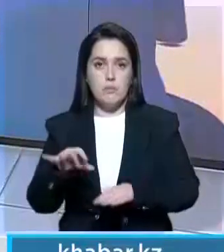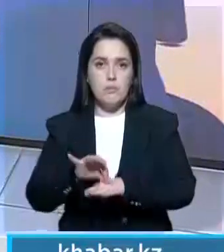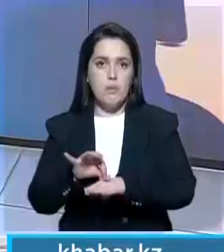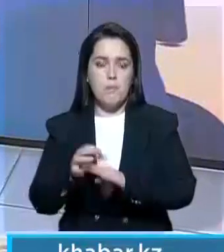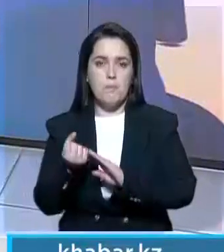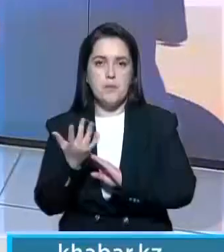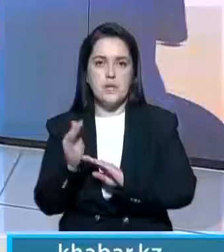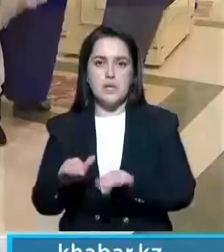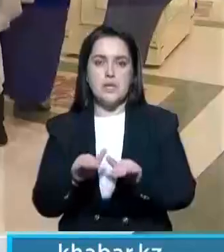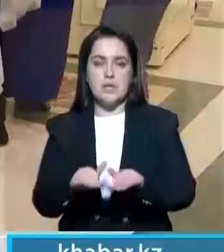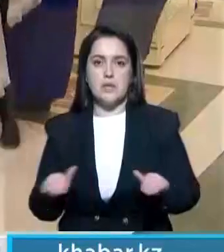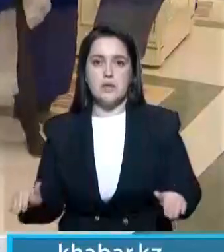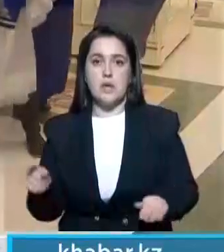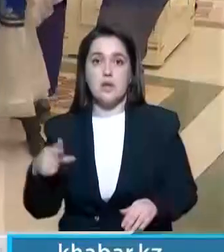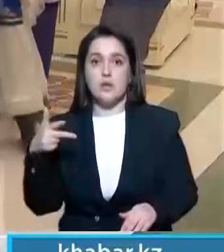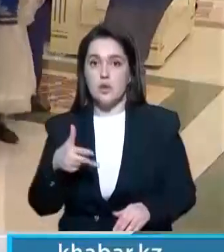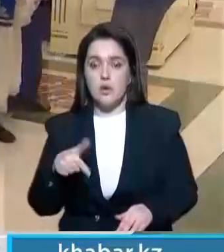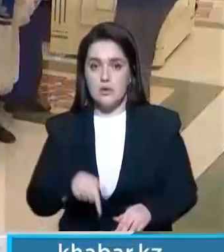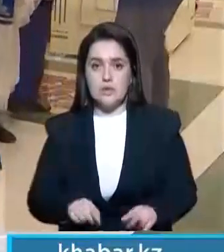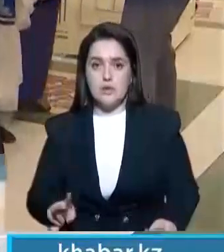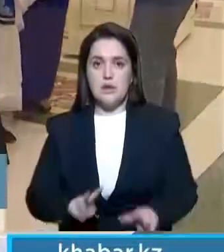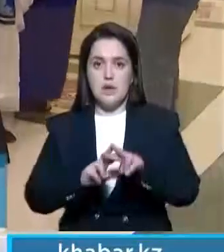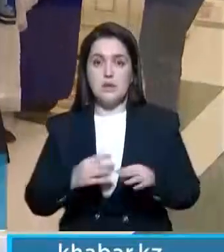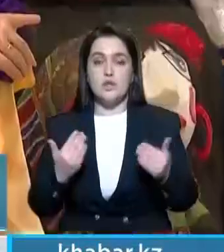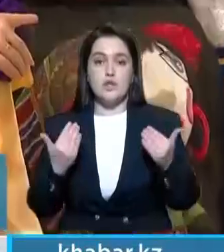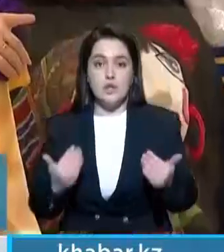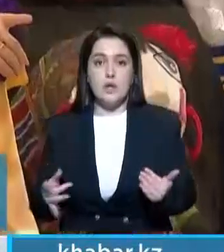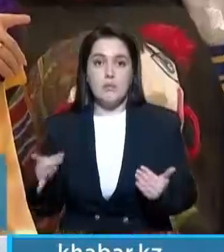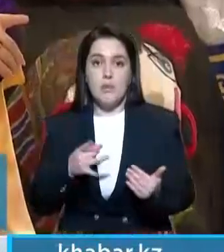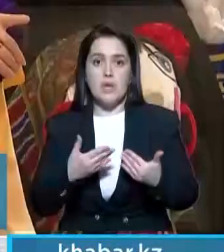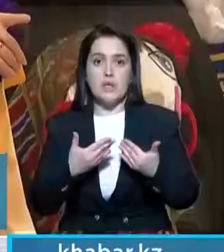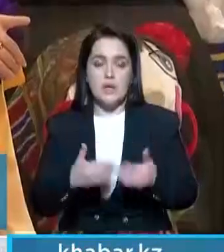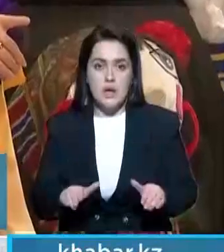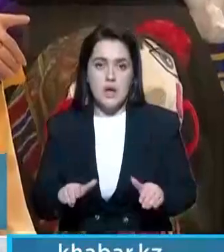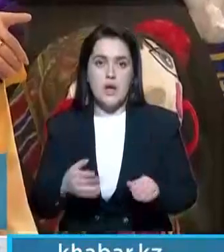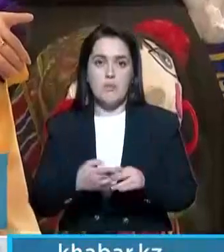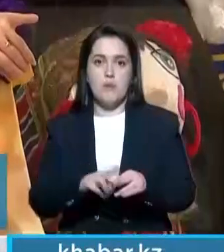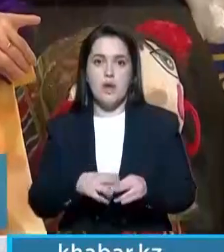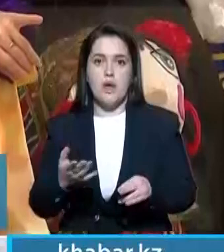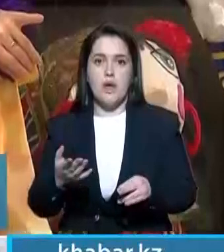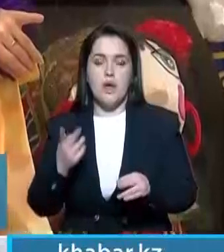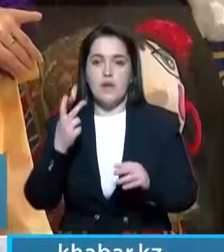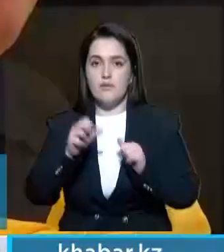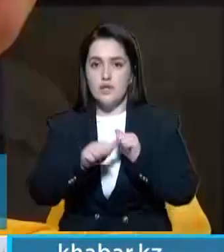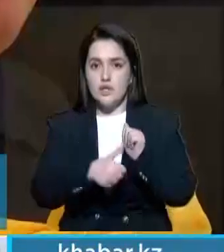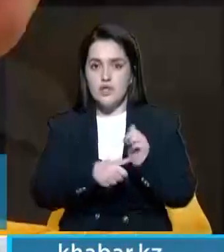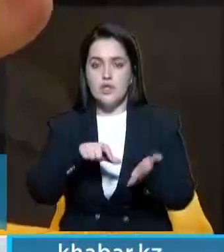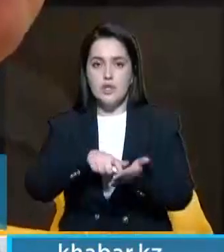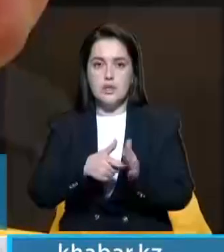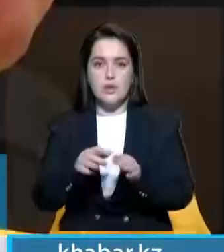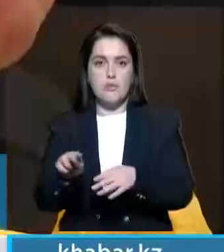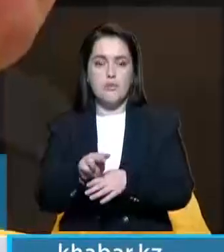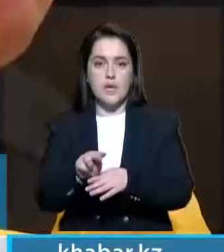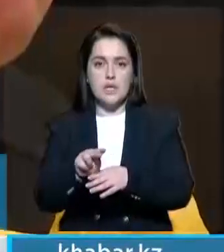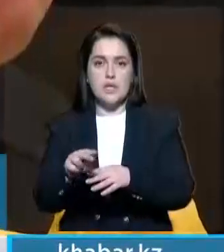тысяч детей. Более 3 тысяч из них проживают в столице. В настоящее время в республике открыты для такой категории соотечественников